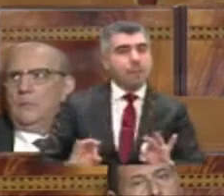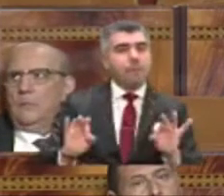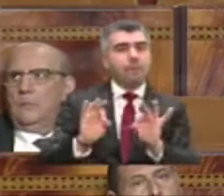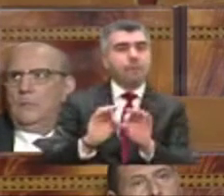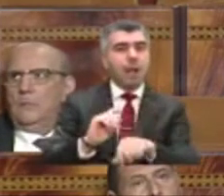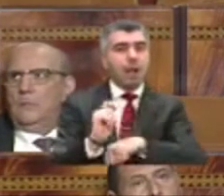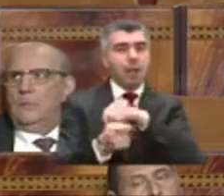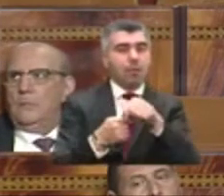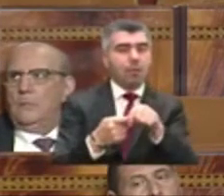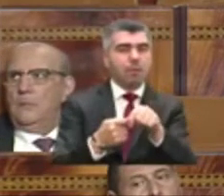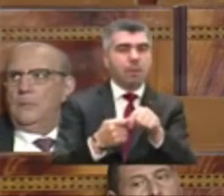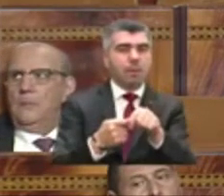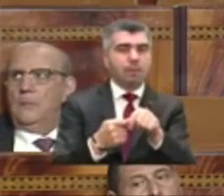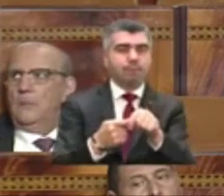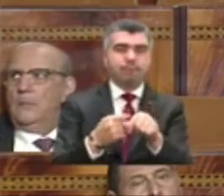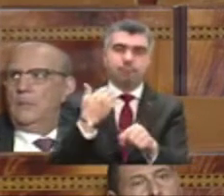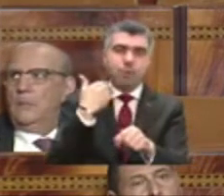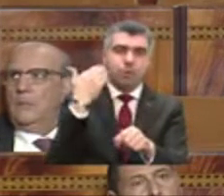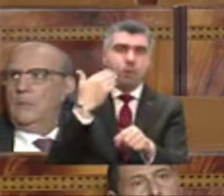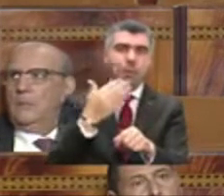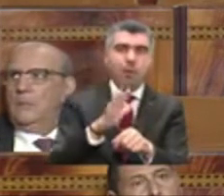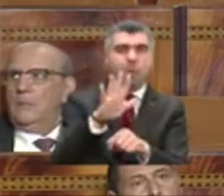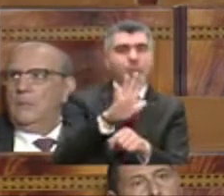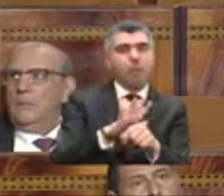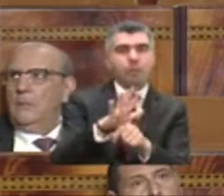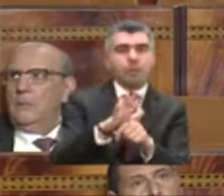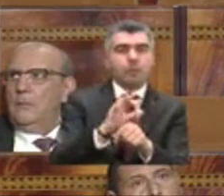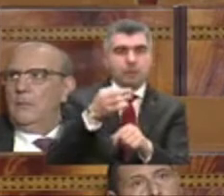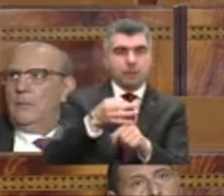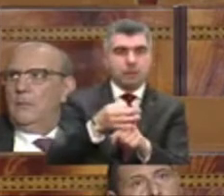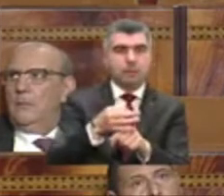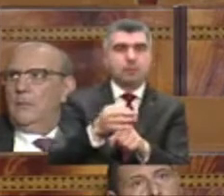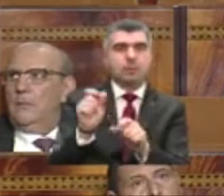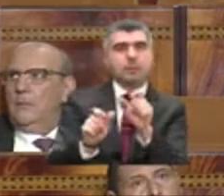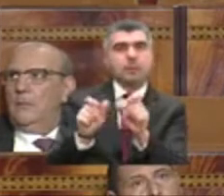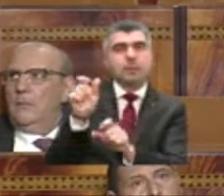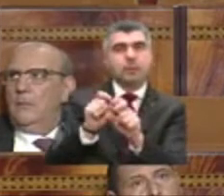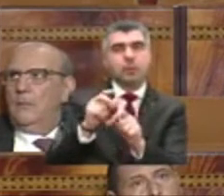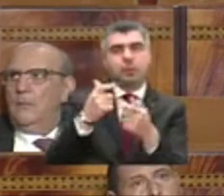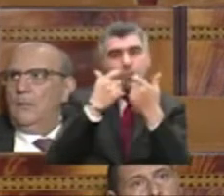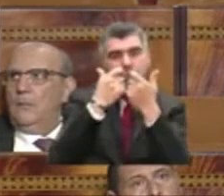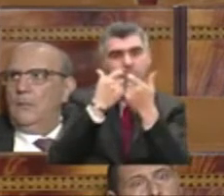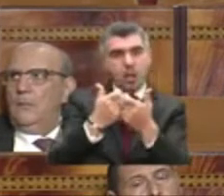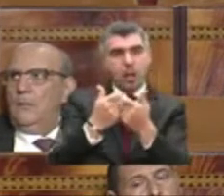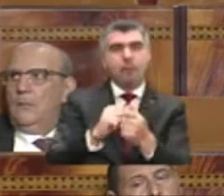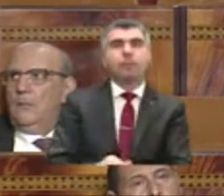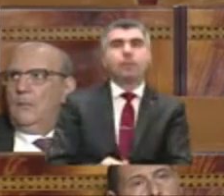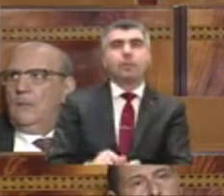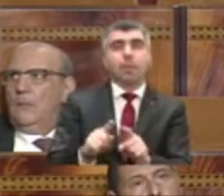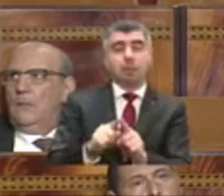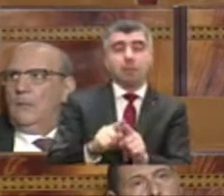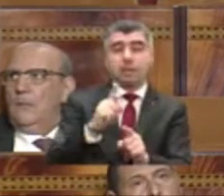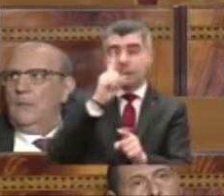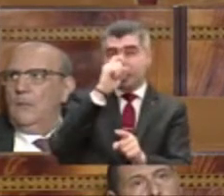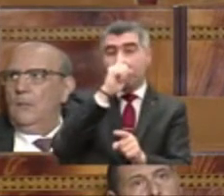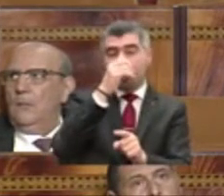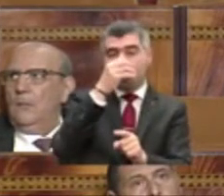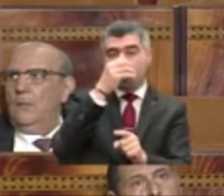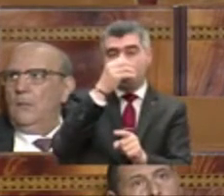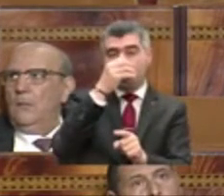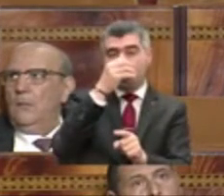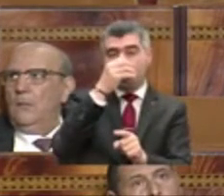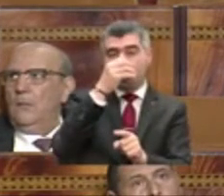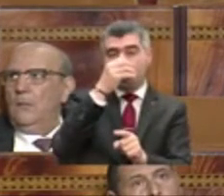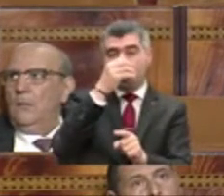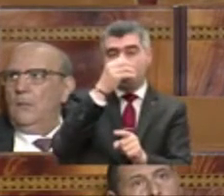اللي كتضمن العيش الكريم للمواطنين، وحنا كنشوفوهم كيعيشوا في هذه الحاله هذه. شكرا